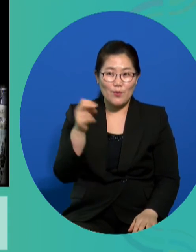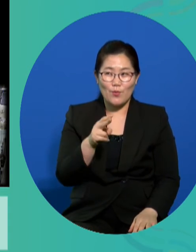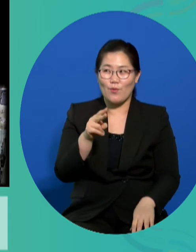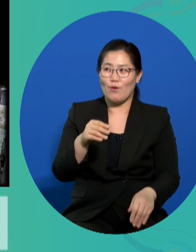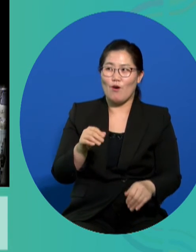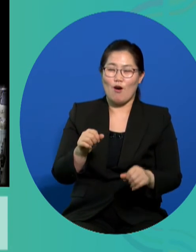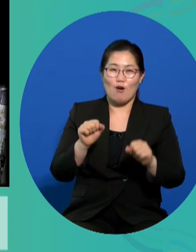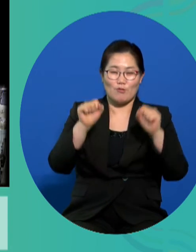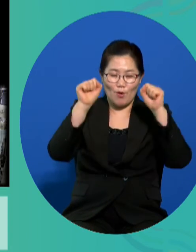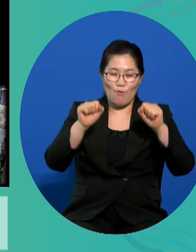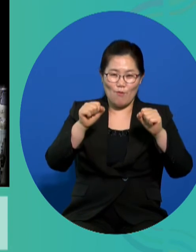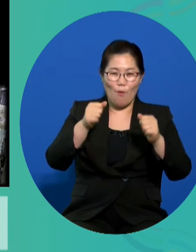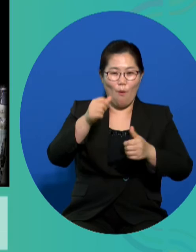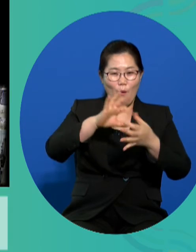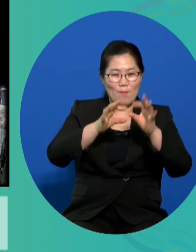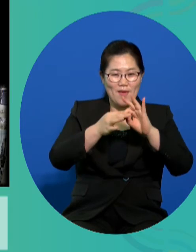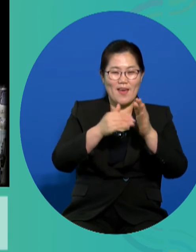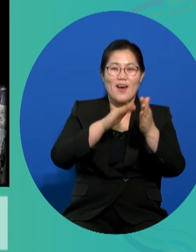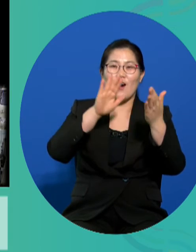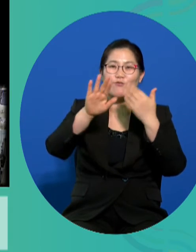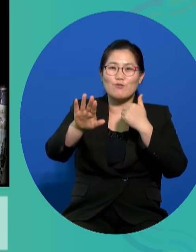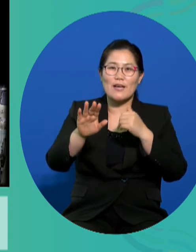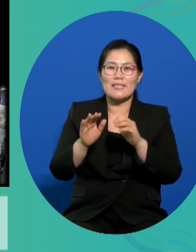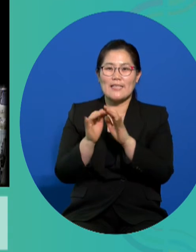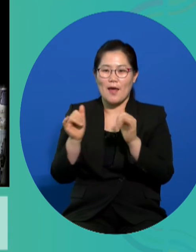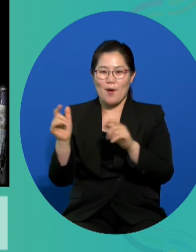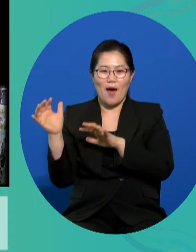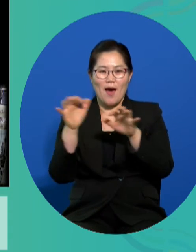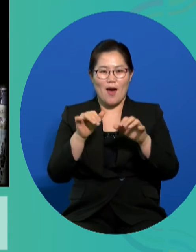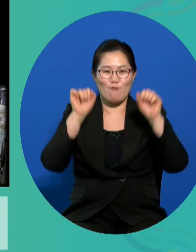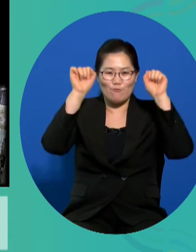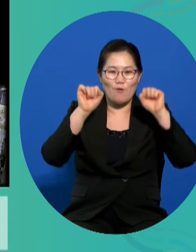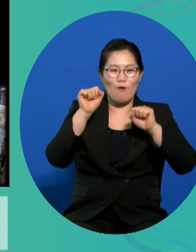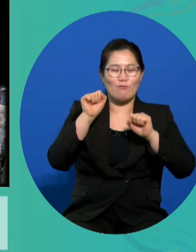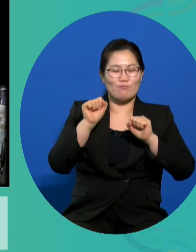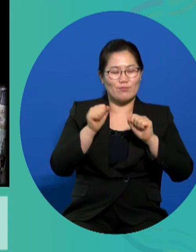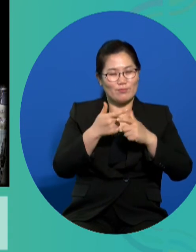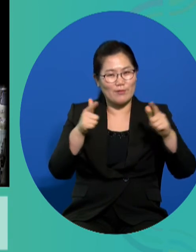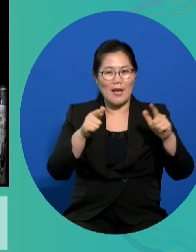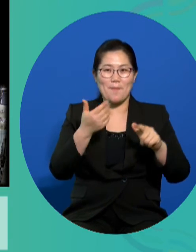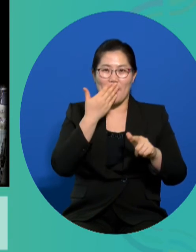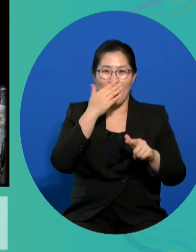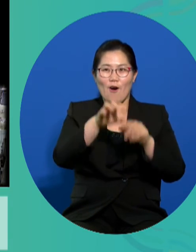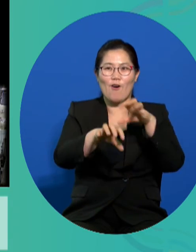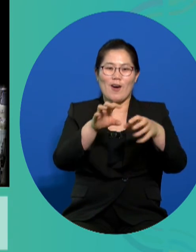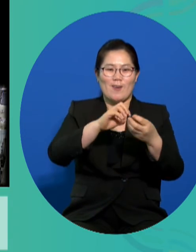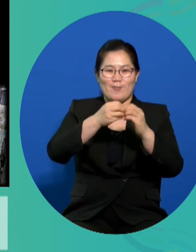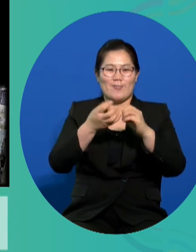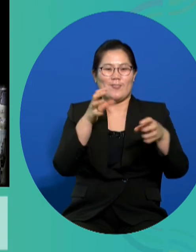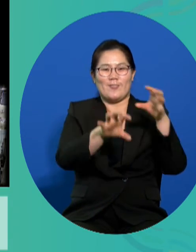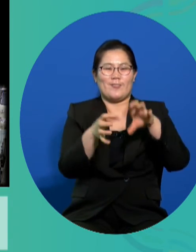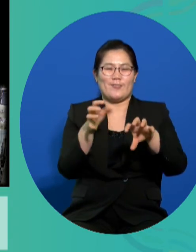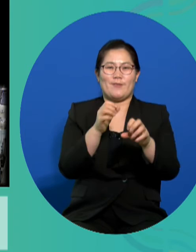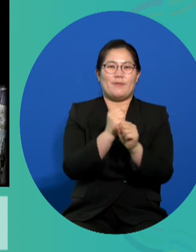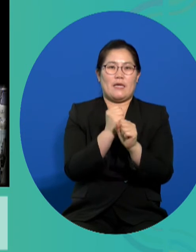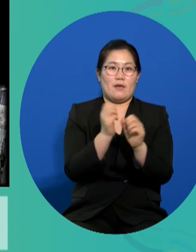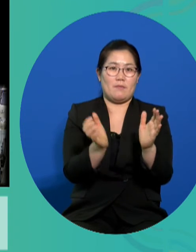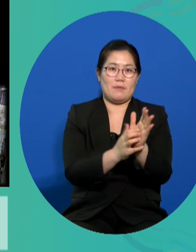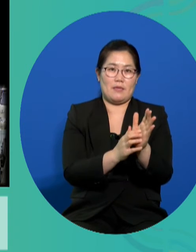센터를 하든지 뭐 사람들이 가서 운동할 수 있게끔 이런 시설로 그 사후 활용을